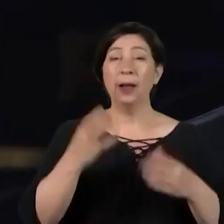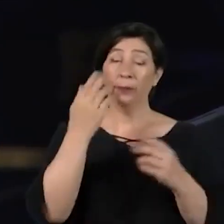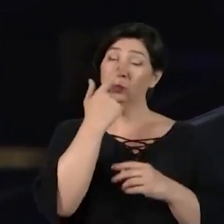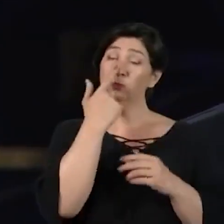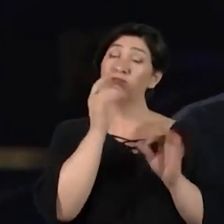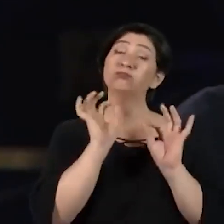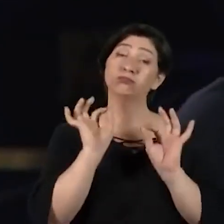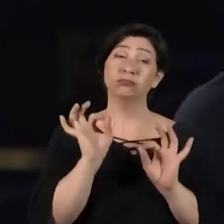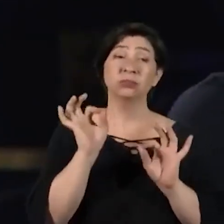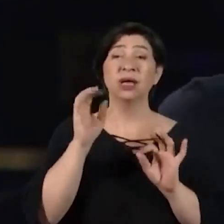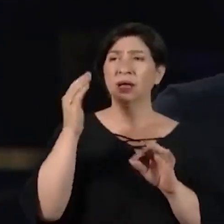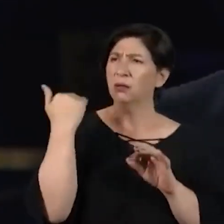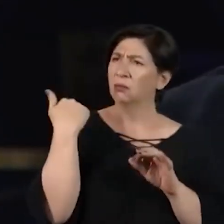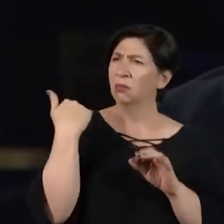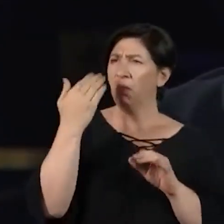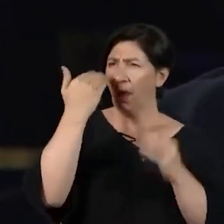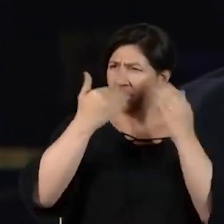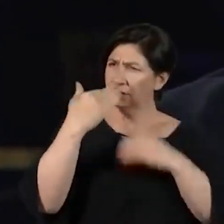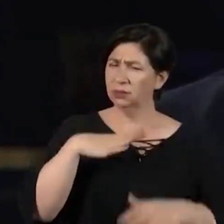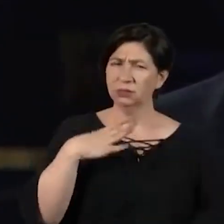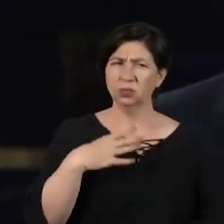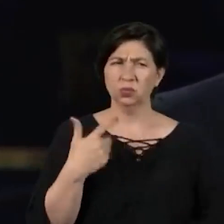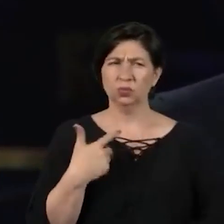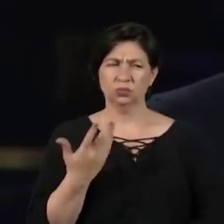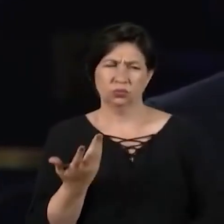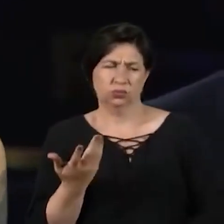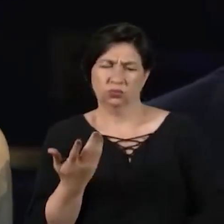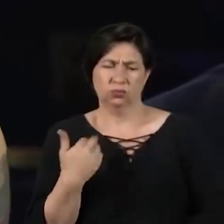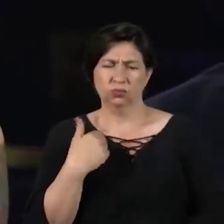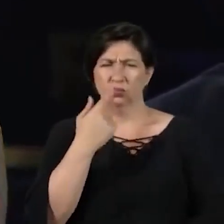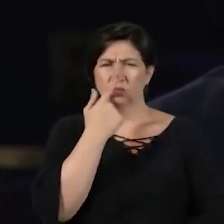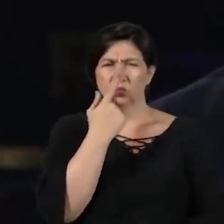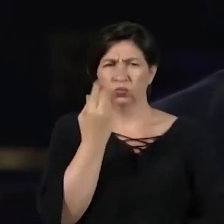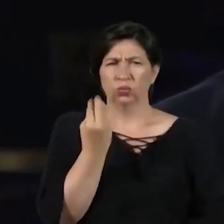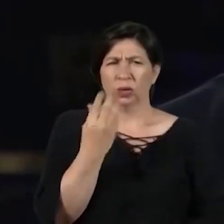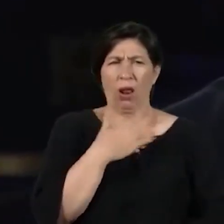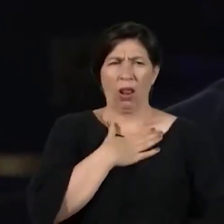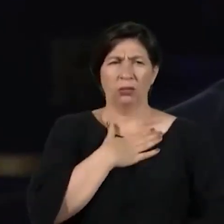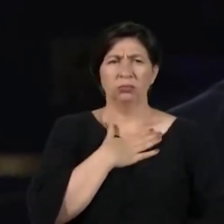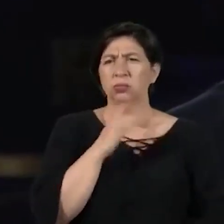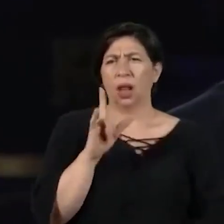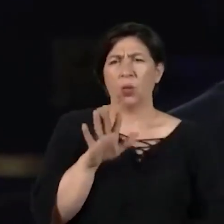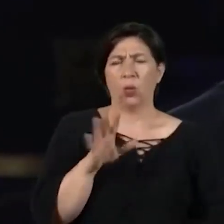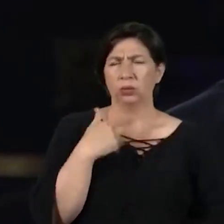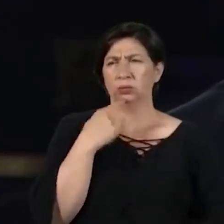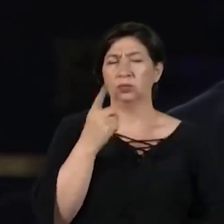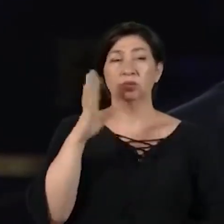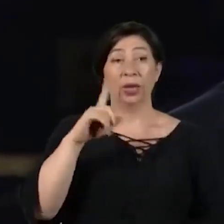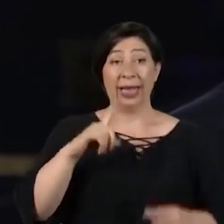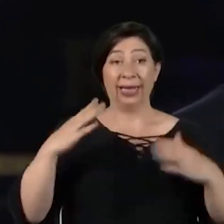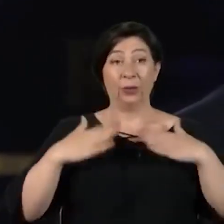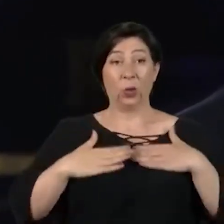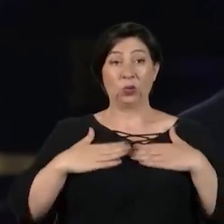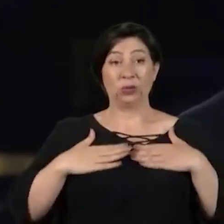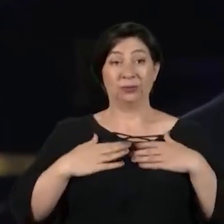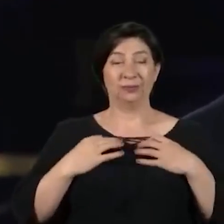Beğeniyordum. Yaptırmayı düşünüyor musun falan diye ya sordukları zaman ben burnumda yaptıracağım bir şey olmadığını söylüyordum. İlk olarak ben göğüslerimi